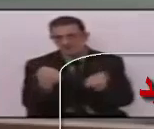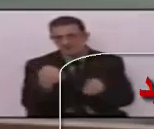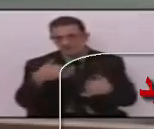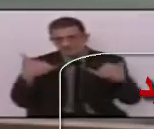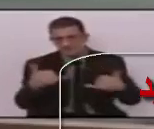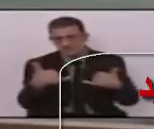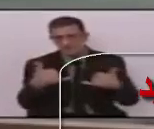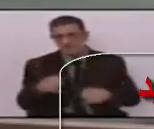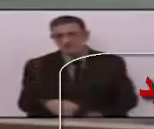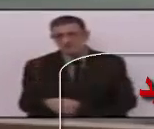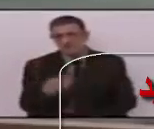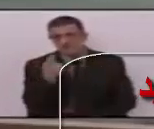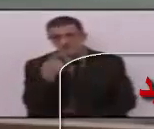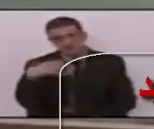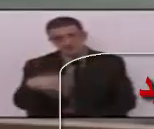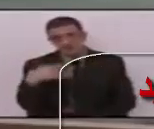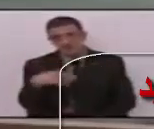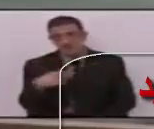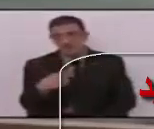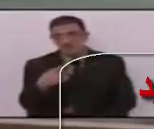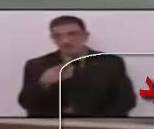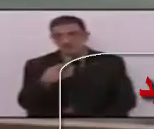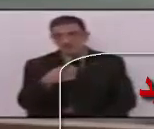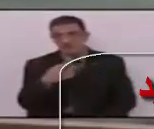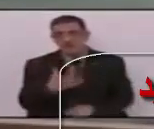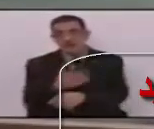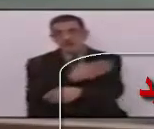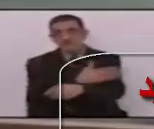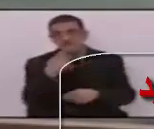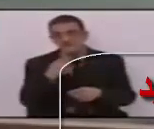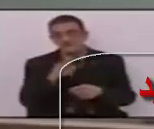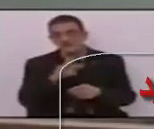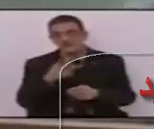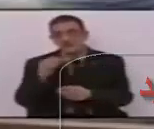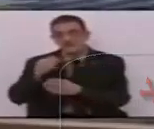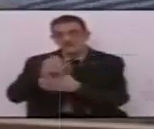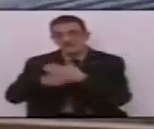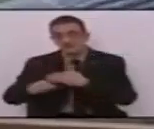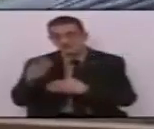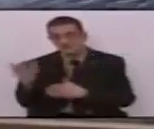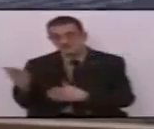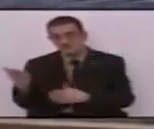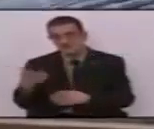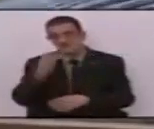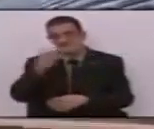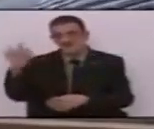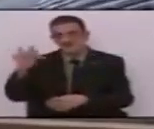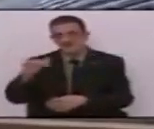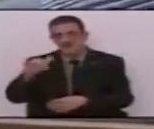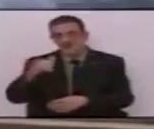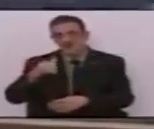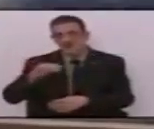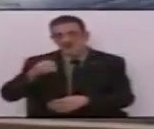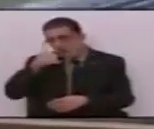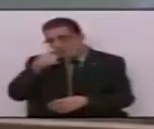في الجزائر اغلى من اصلها في البلد الام. يعني السياره اللي تسوى في فرنسا ولا في المانيا البلد